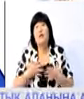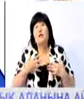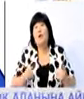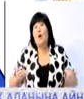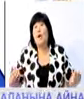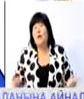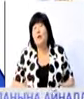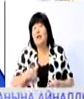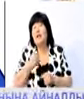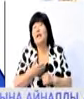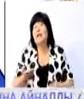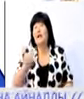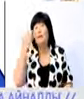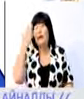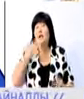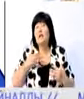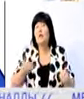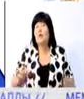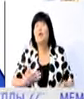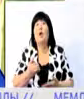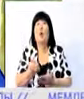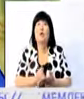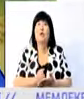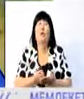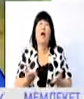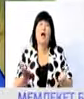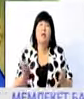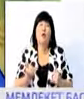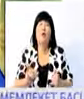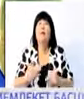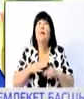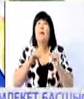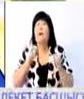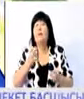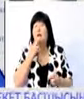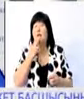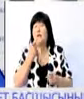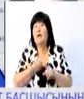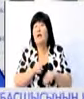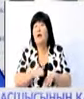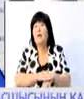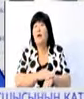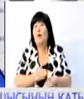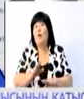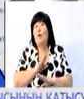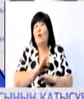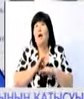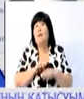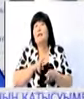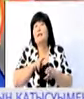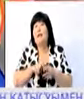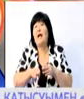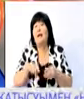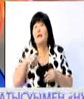Салауатты негізгі біздің мақсатымыз салауатты өмір салтын ұстануға шақыру. Мамандар темекі шегу адамды баяу өлімге алып баратын зиянды зат екенін айтып